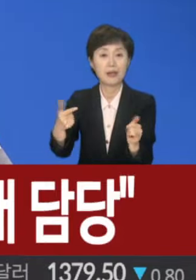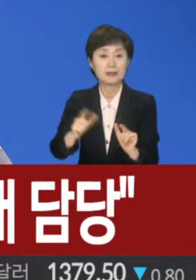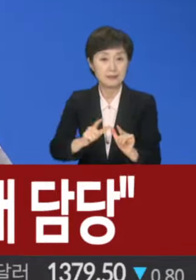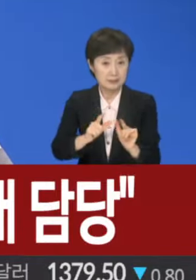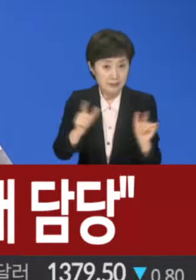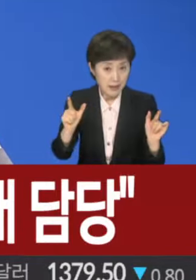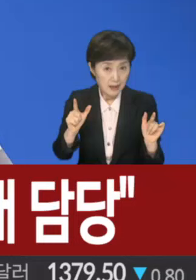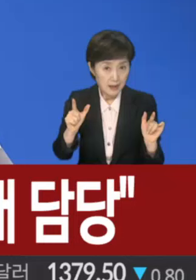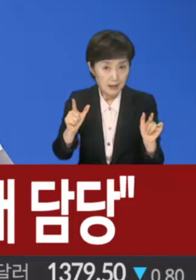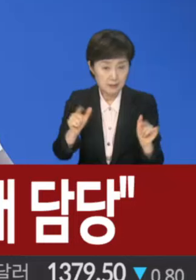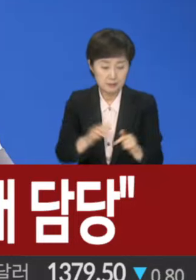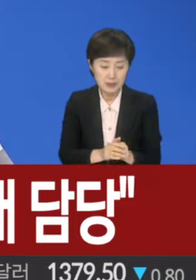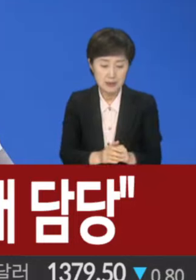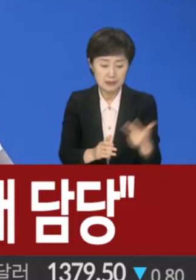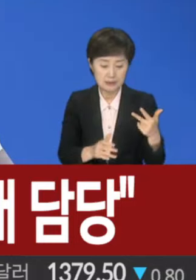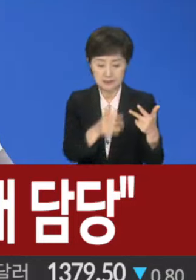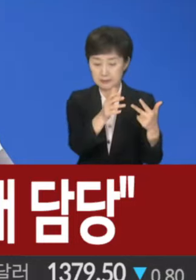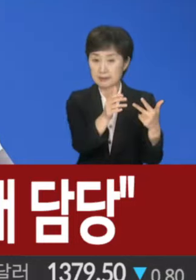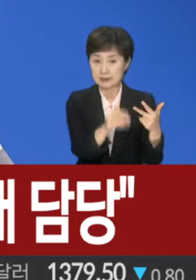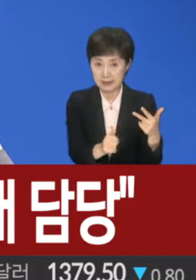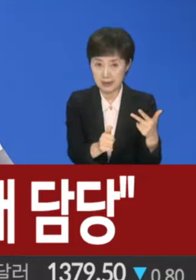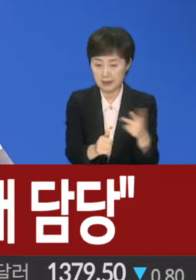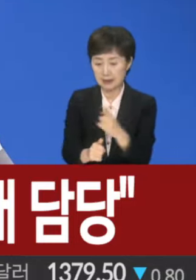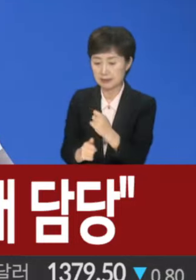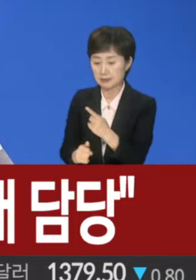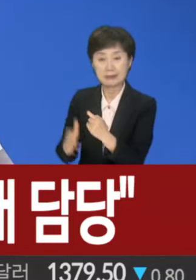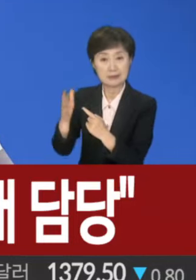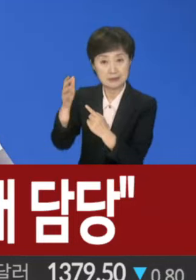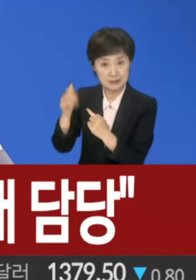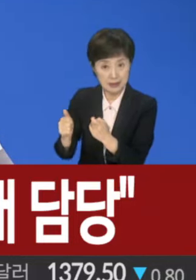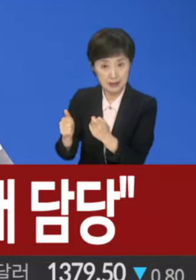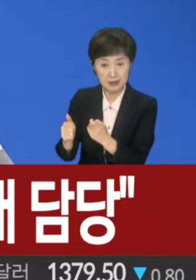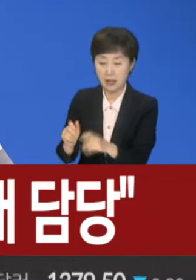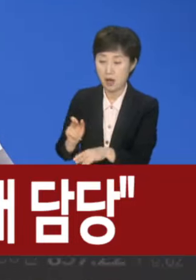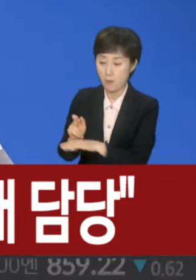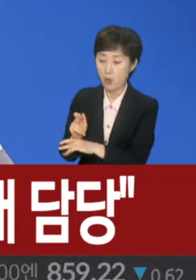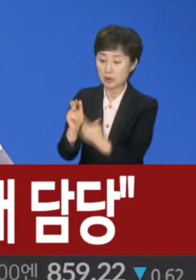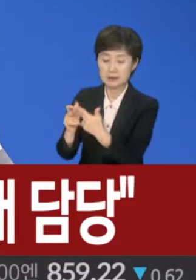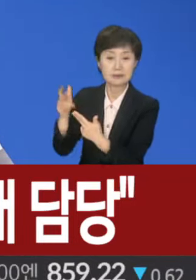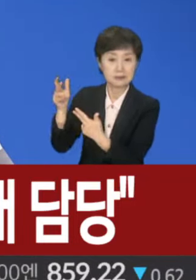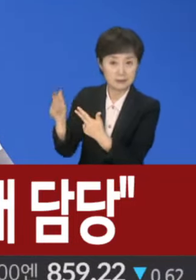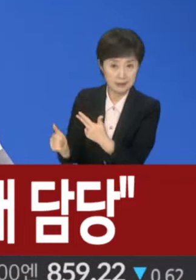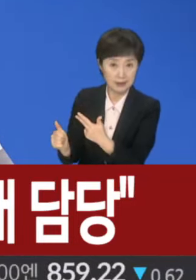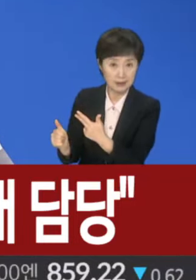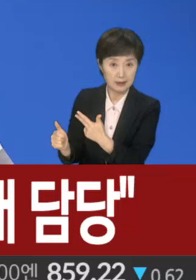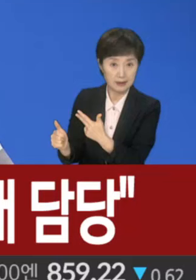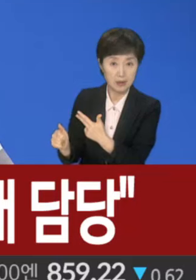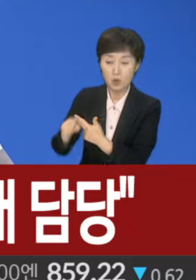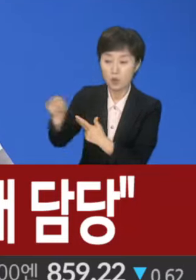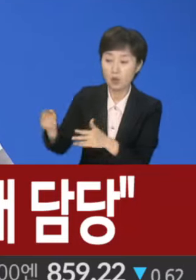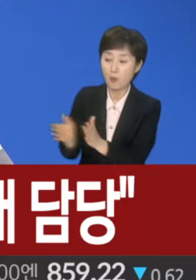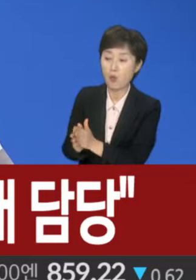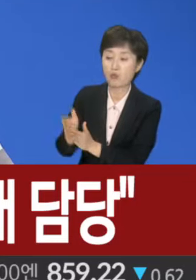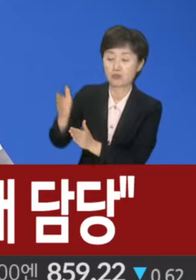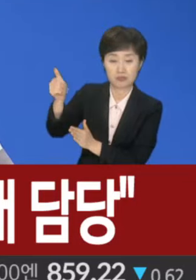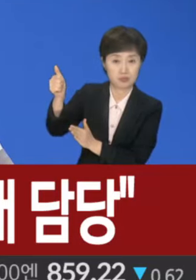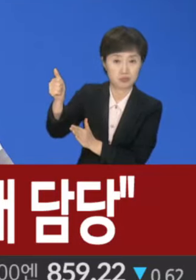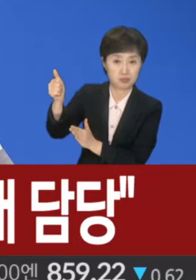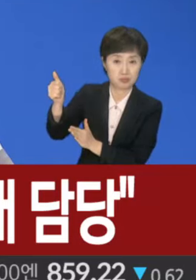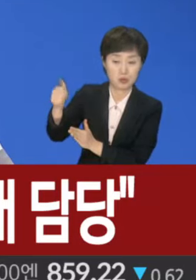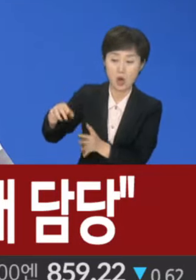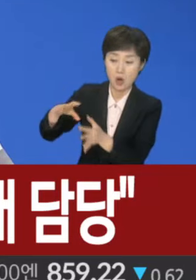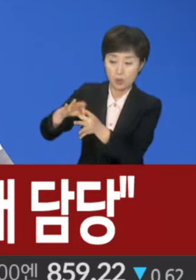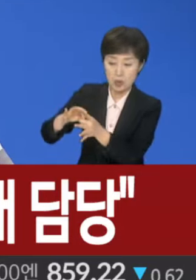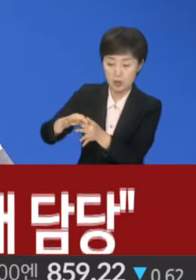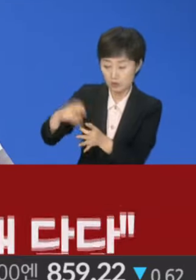이 신속기동부대장인 7여단장과 포 11대대장, 포 7대대장 그리고 포 7대대 본부중대장과 본부중대